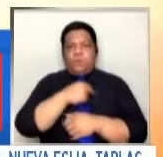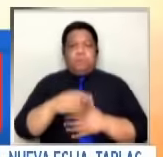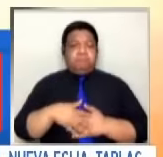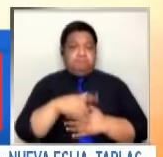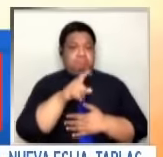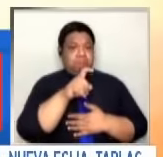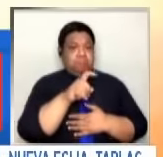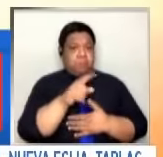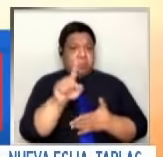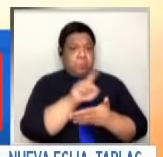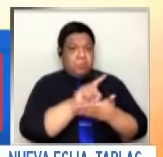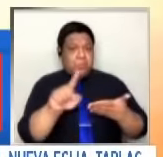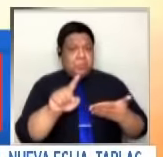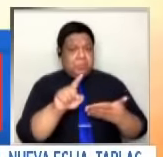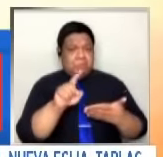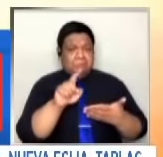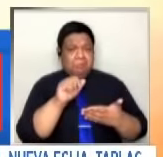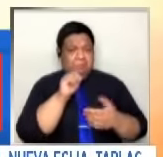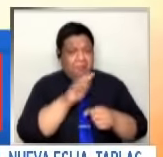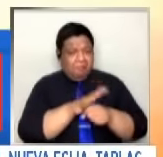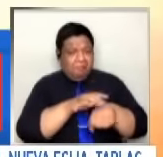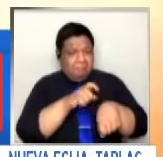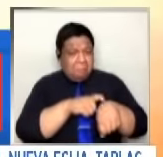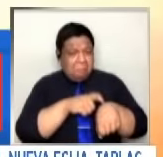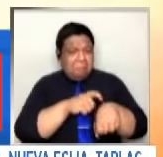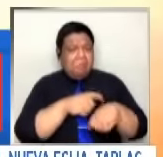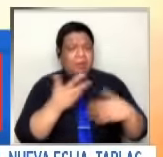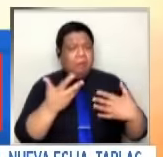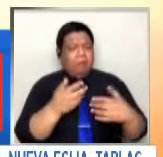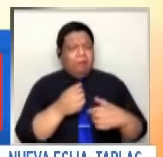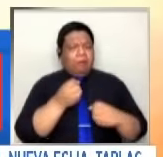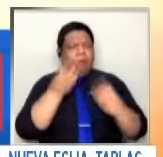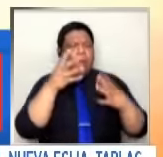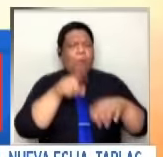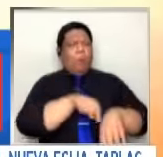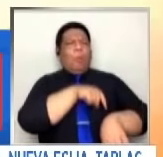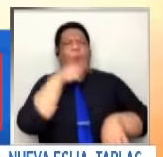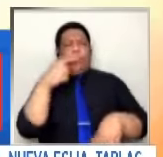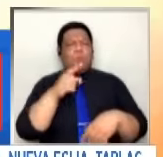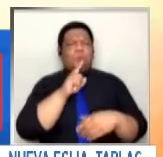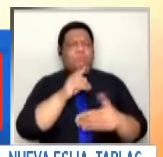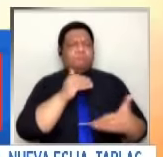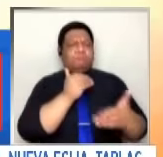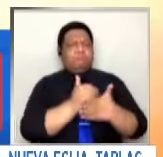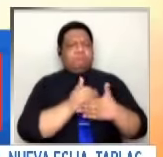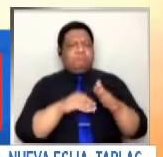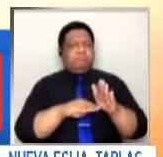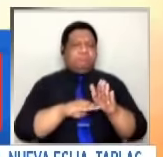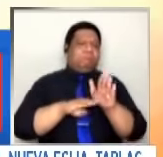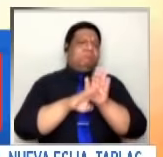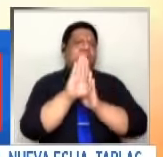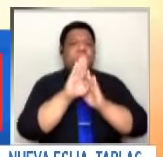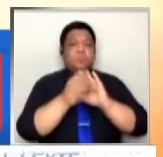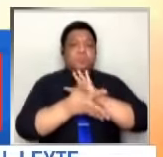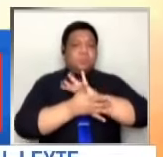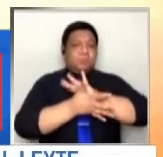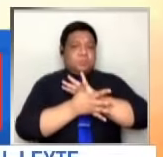gaano katagal sa tingin ninyo yung sasapat para ho talagang maagapan natin ang labis na pagsipa ng COVID cases sa